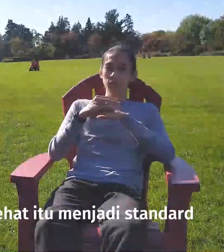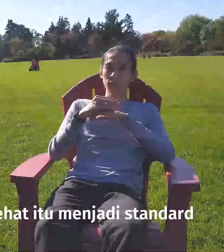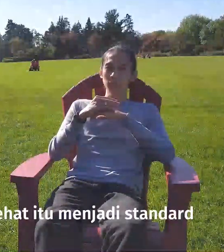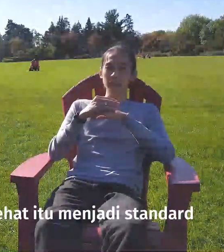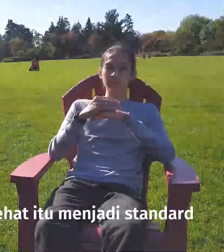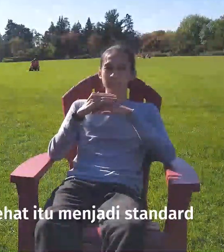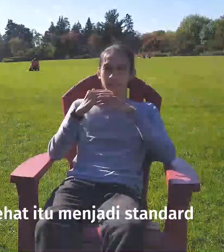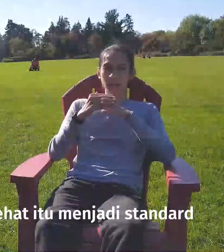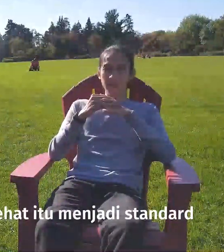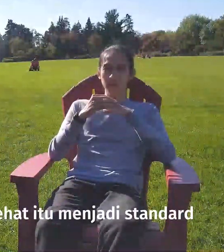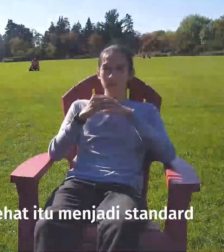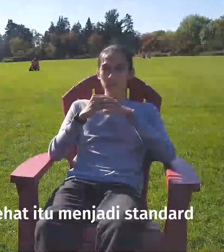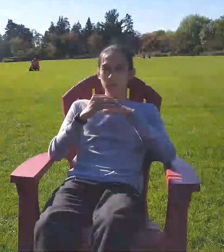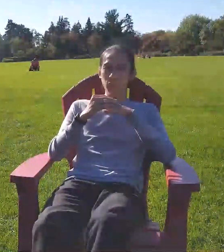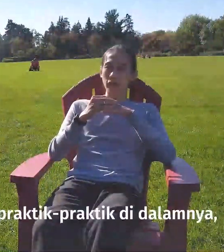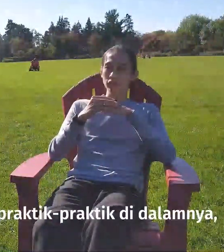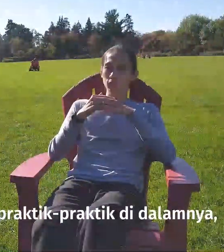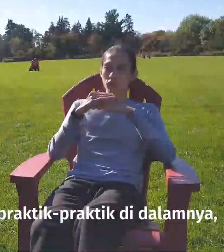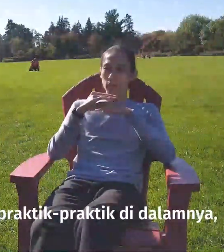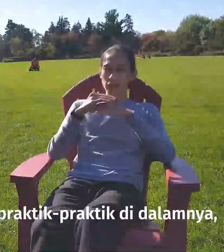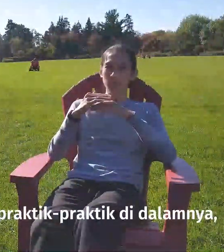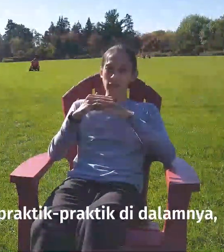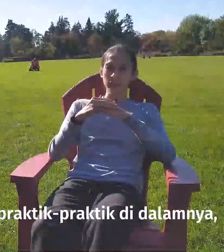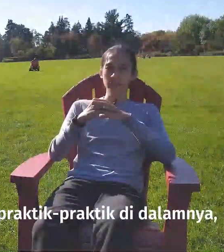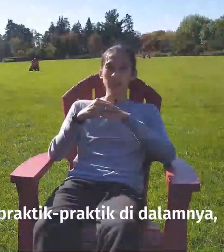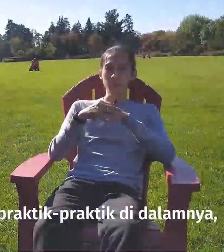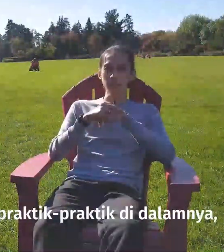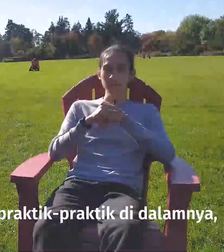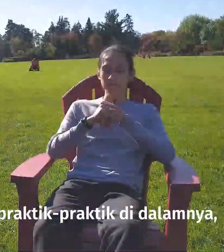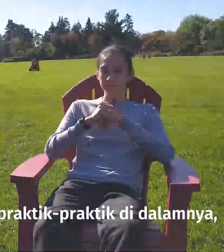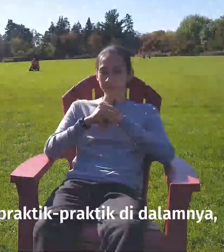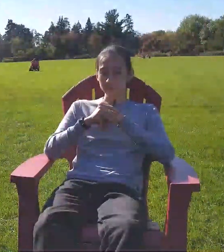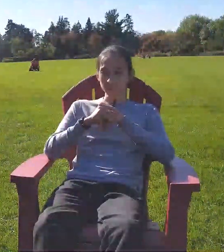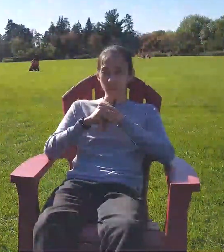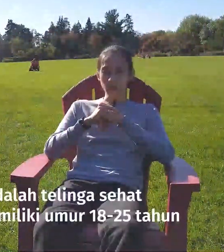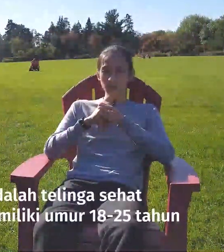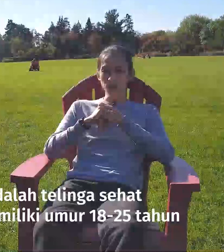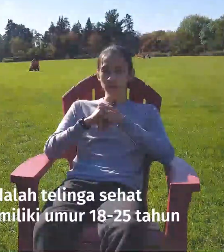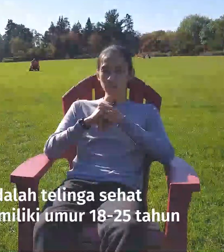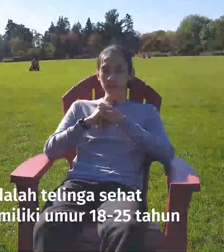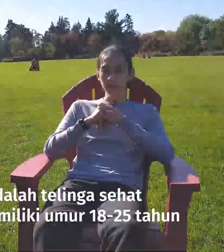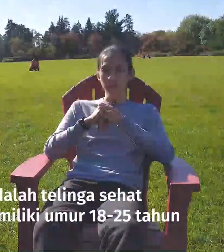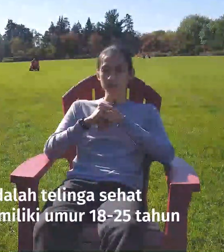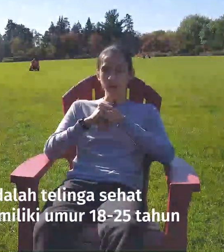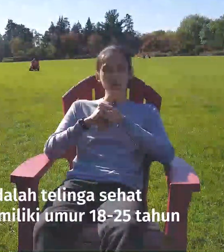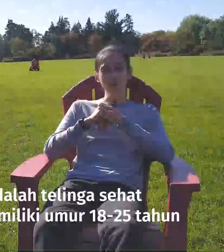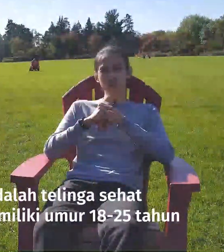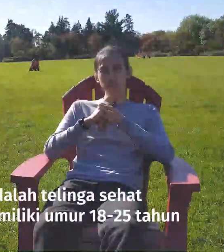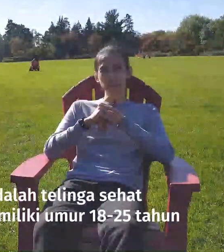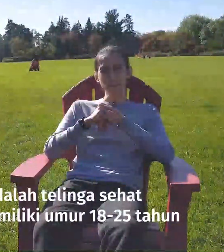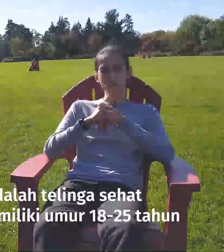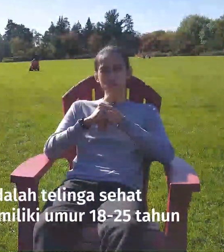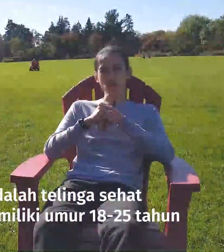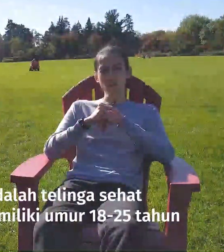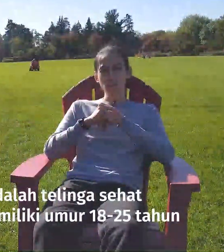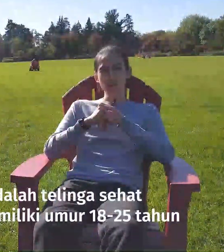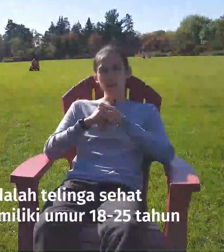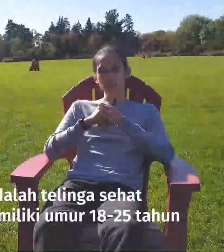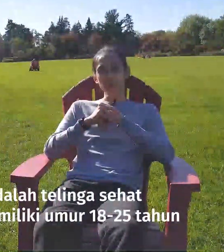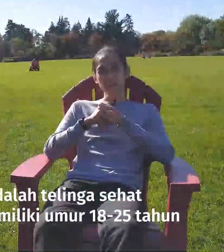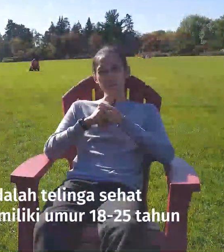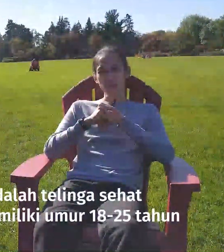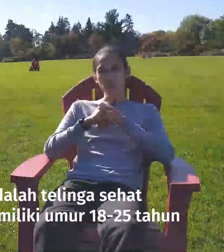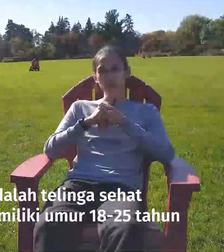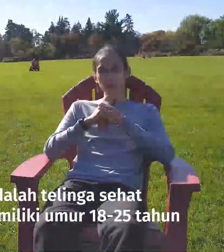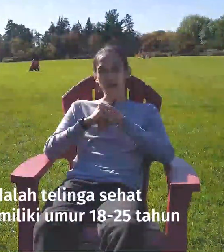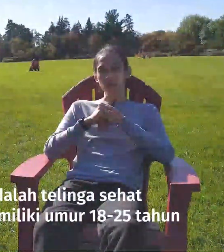itu menjadi standar bagi semua praktik-praktik di dalamnya yaitu adalah telinga sehat yang dimiliki umur